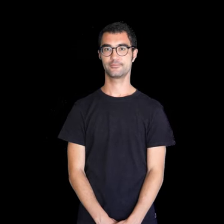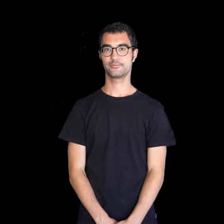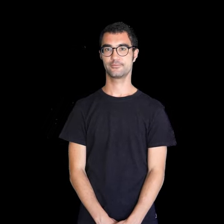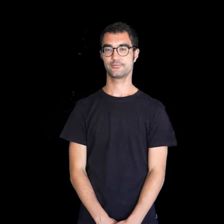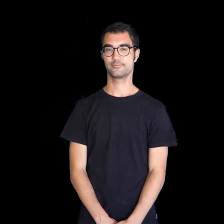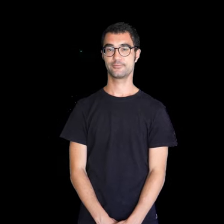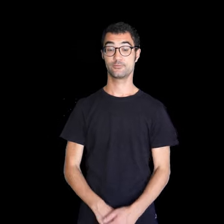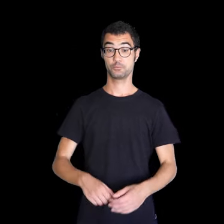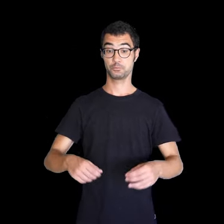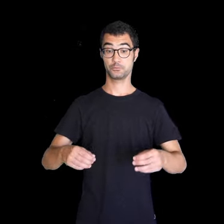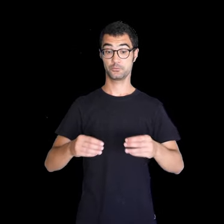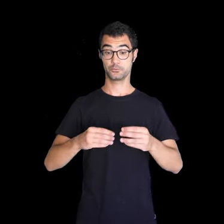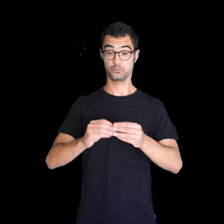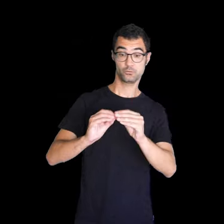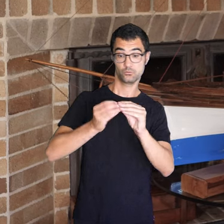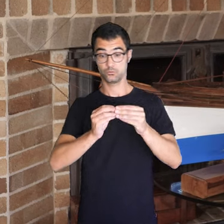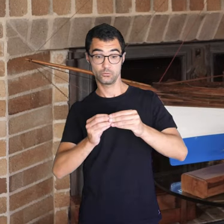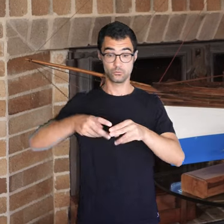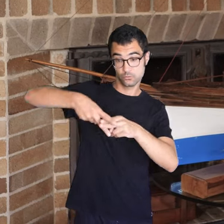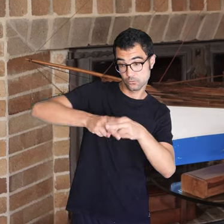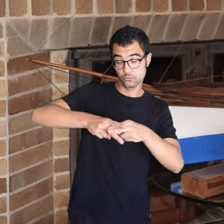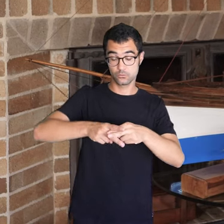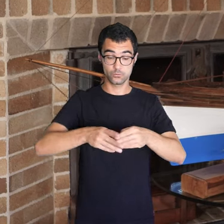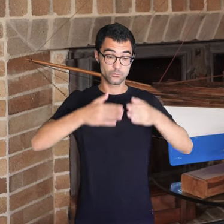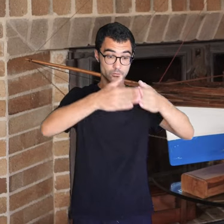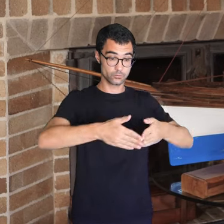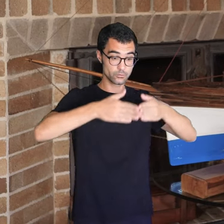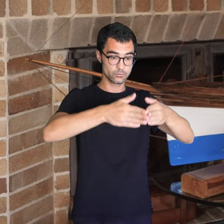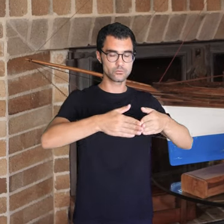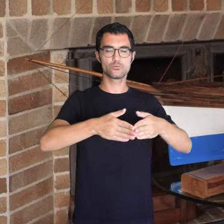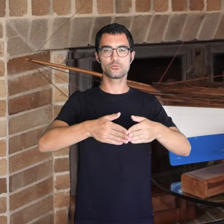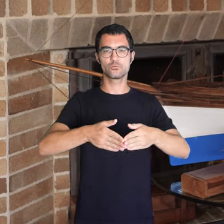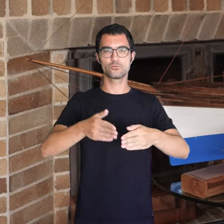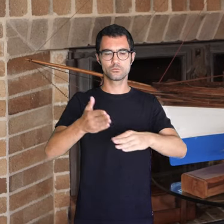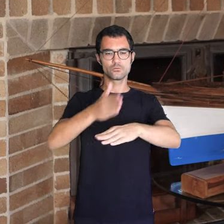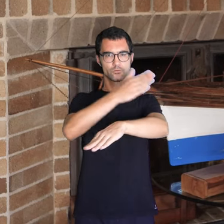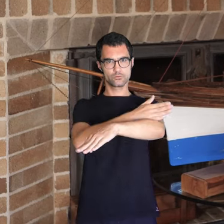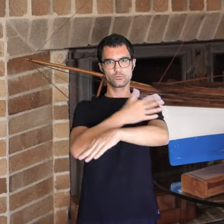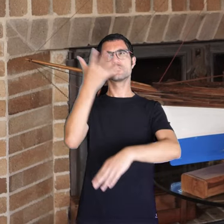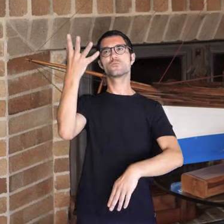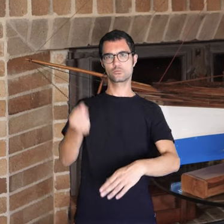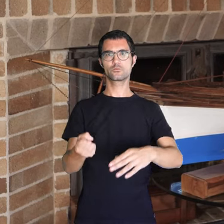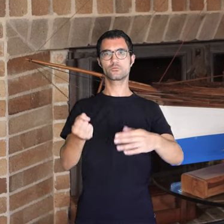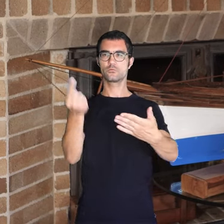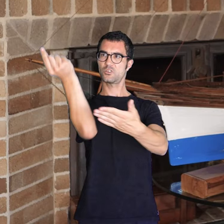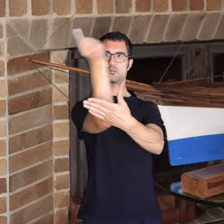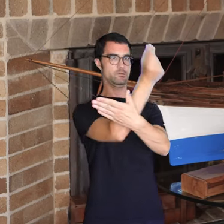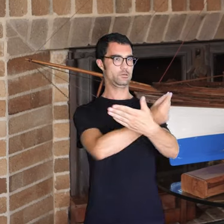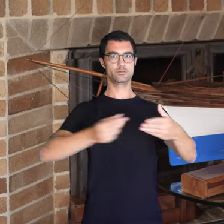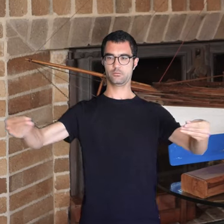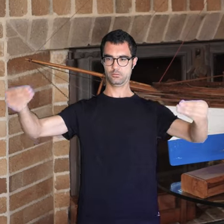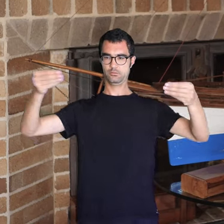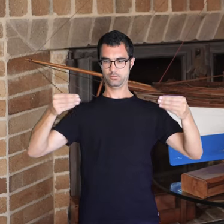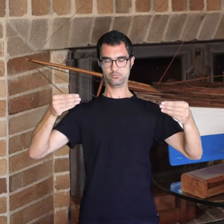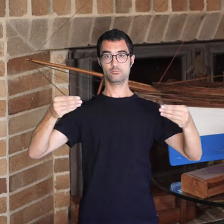Normalment, quan has de fer un barco, ja tens les puntilles fetes. I ja saps, pel més o